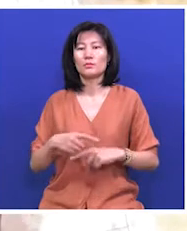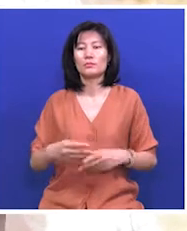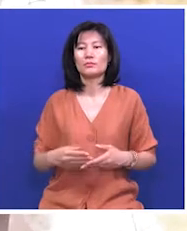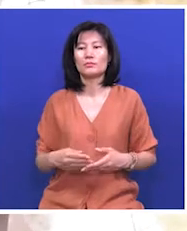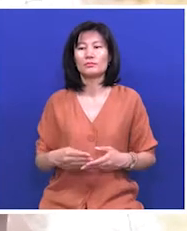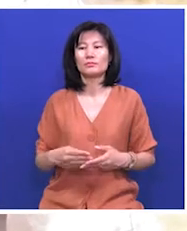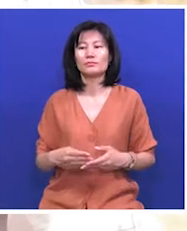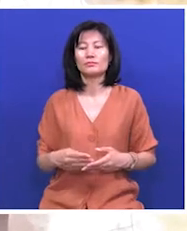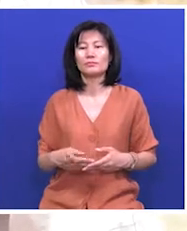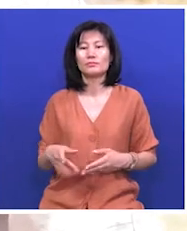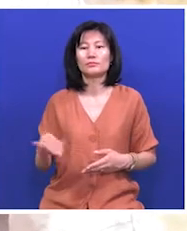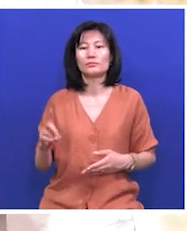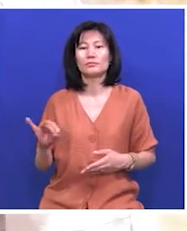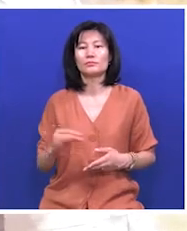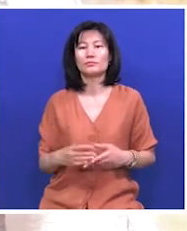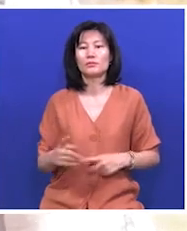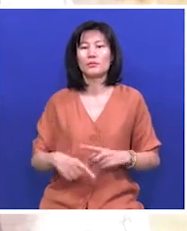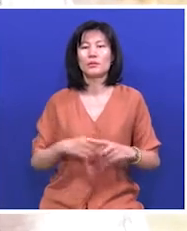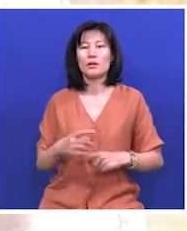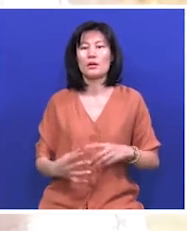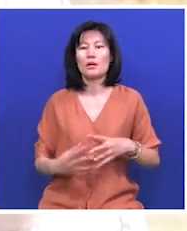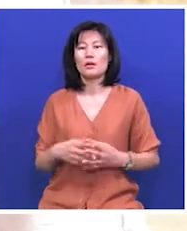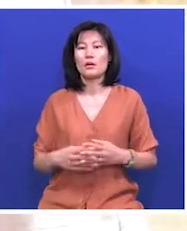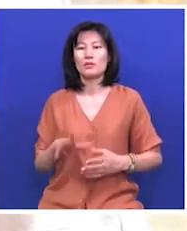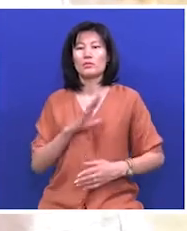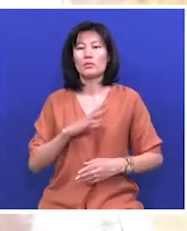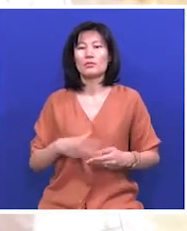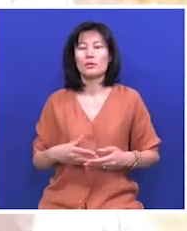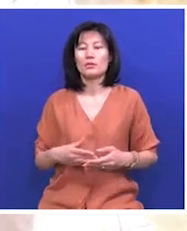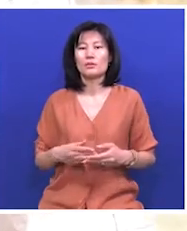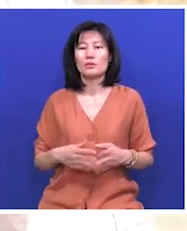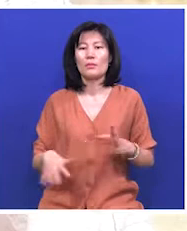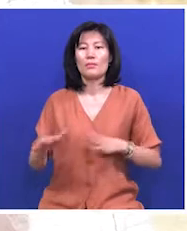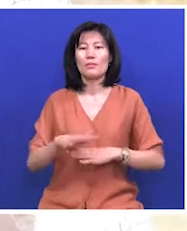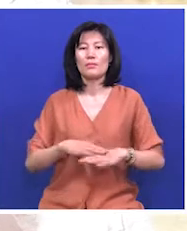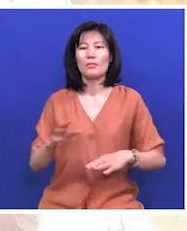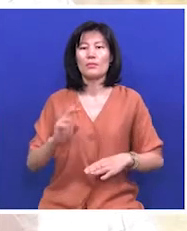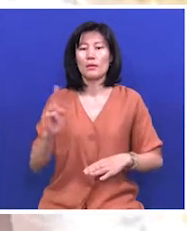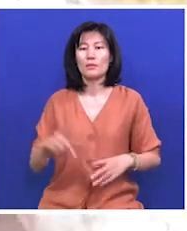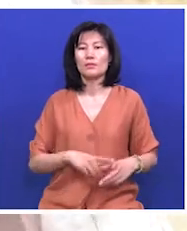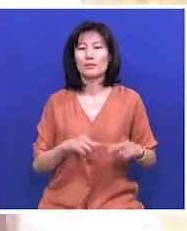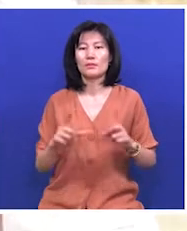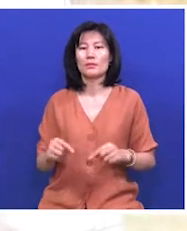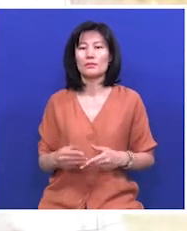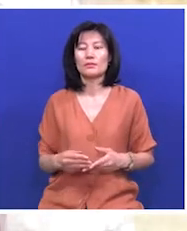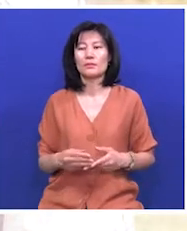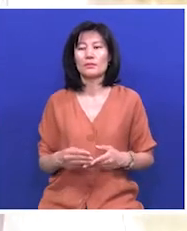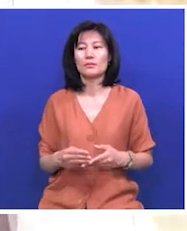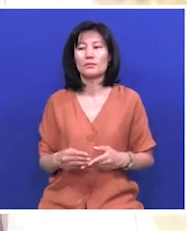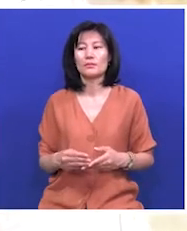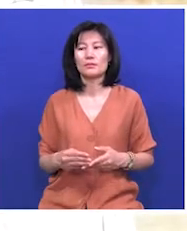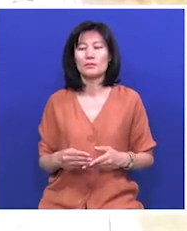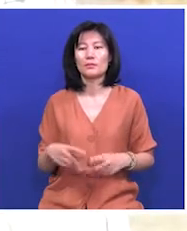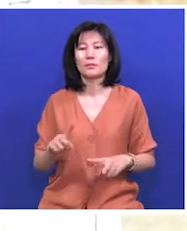Өзбекстандан келді жәрдемге мұны келес аудандан келді бар жерден жәрдем келді бізге